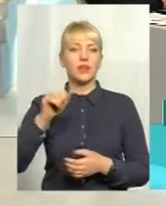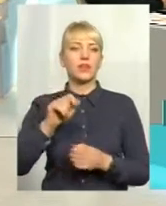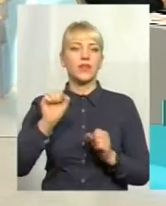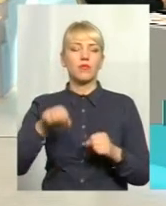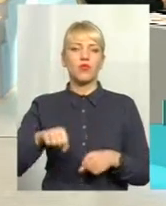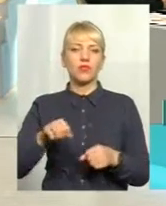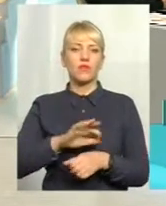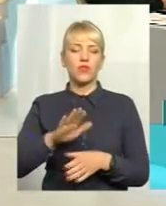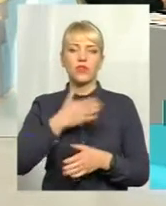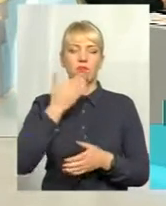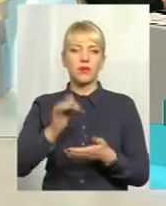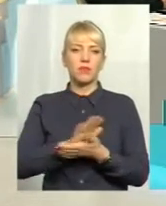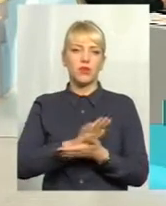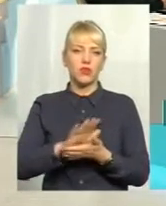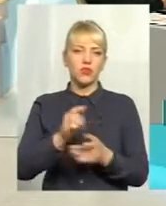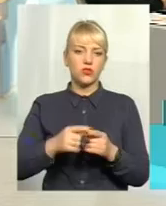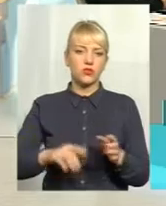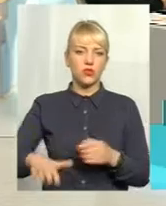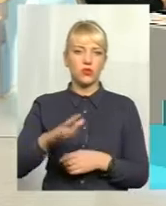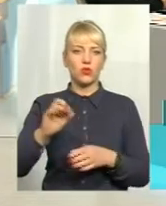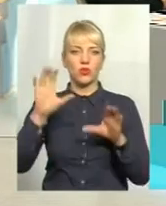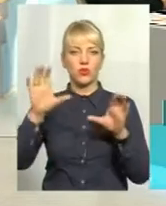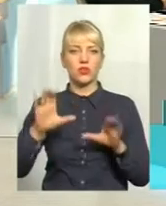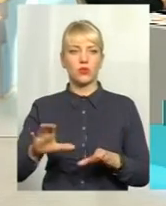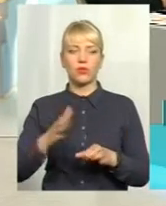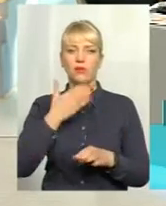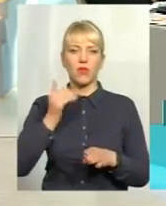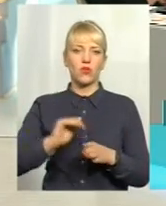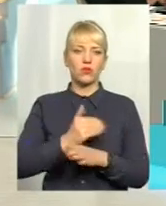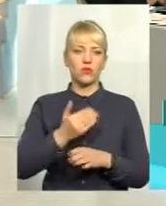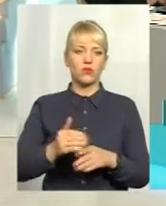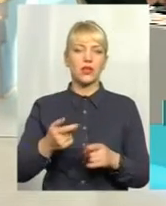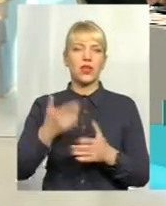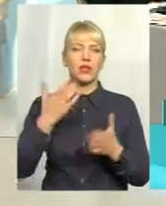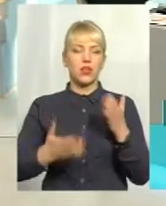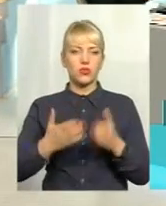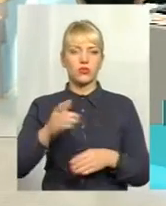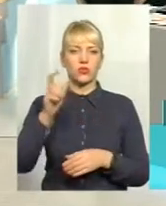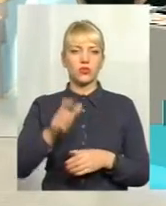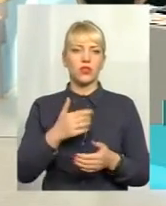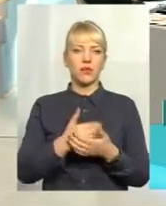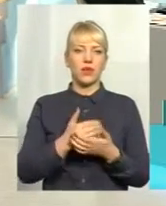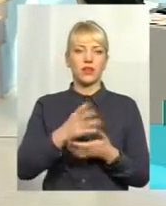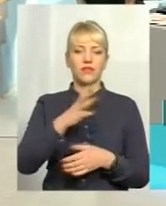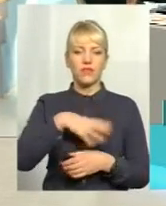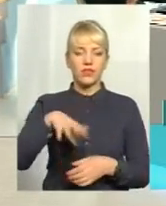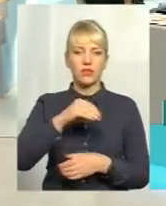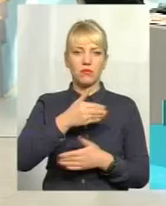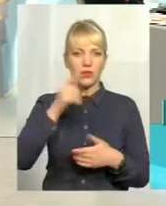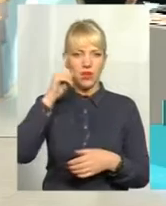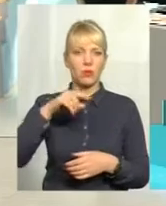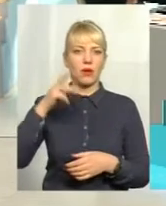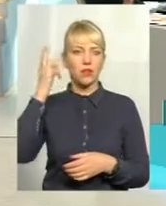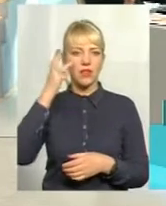не прибирають цю територію. Але законодавець не розмежовує. Тобто, навіть якщо людина, ну, в Хмельницькому всім знаємо, є речовий ринок, і